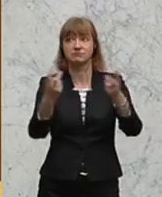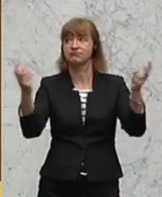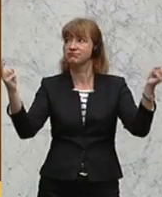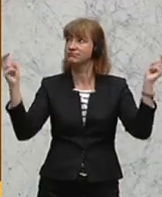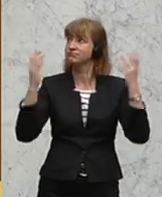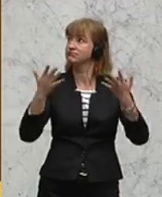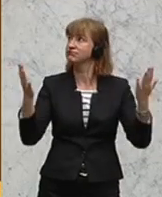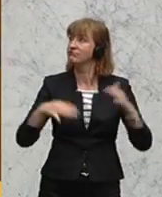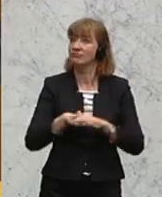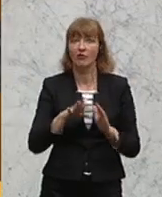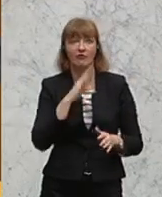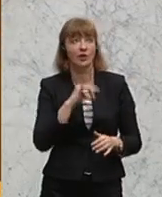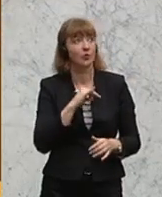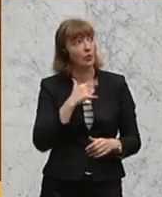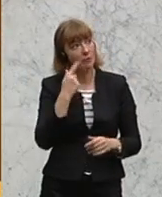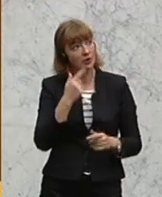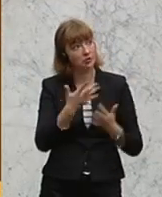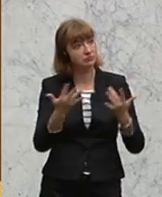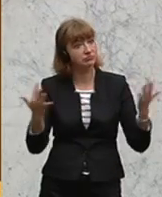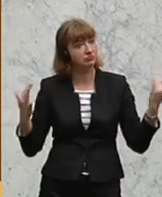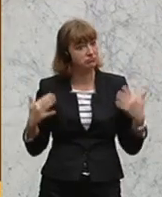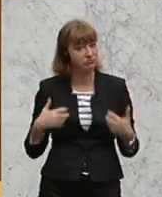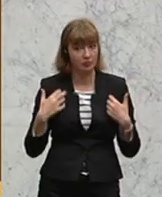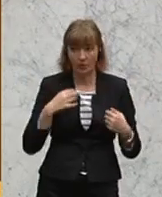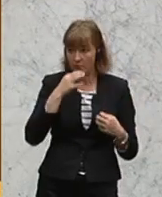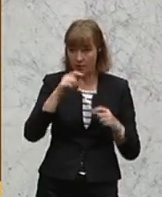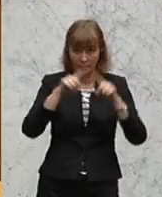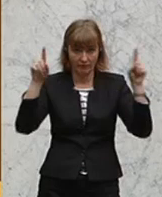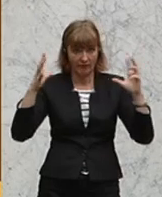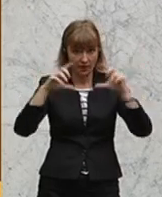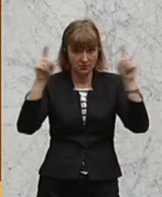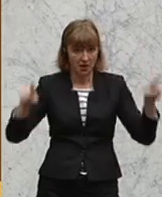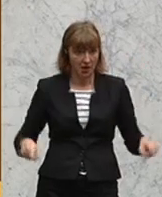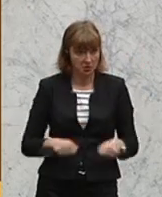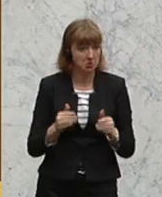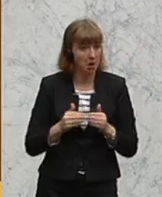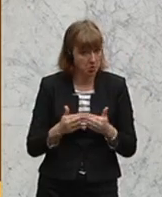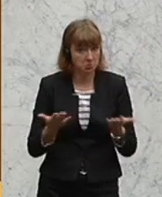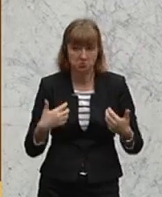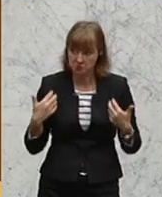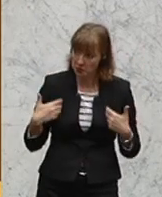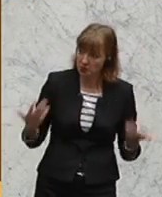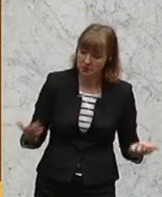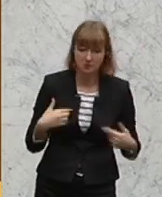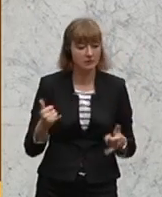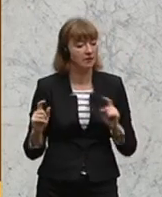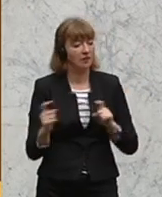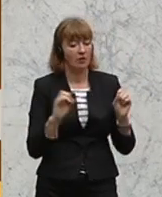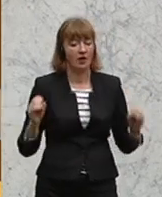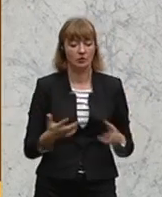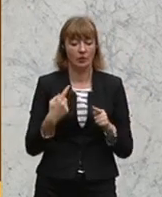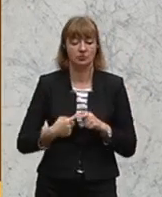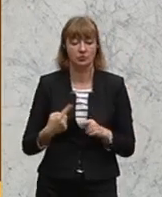heute, freut mich sehr. Viele junge Menschen auch an den Bildschirmen zu Hause. Wir verhandeln hier in einer aktuellen